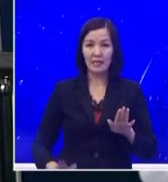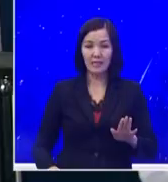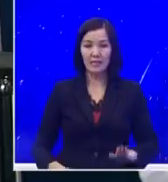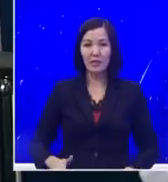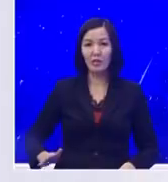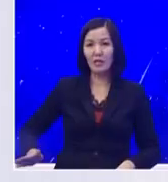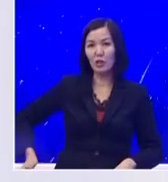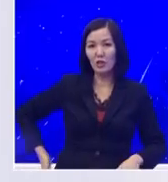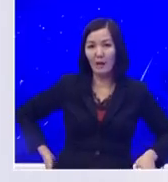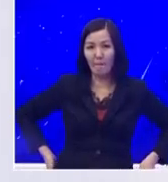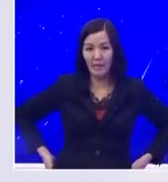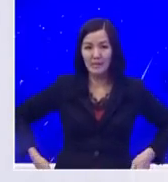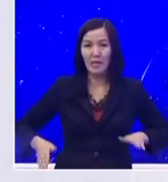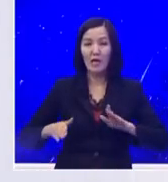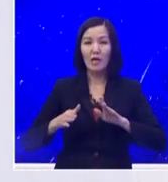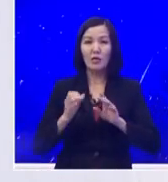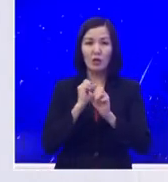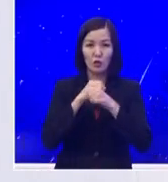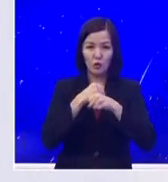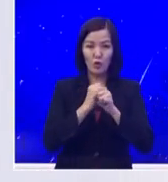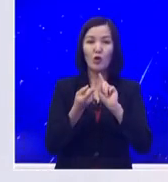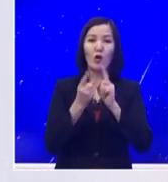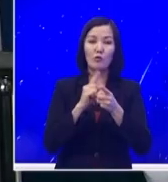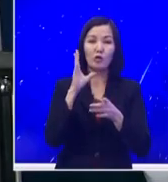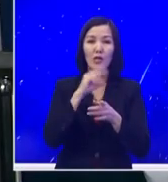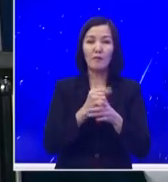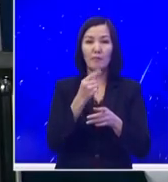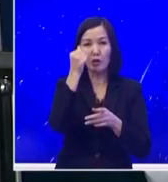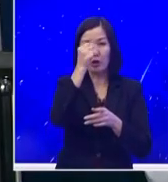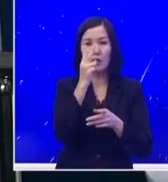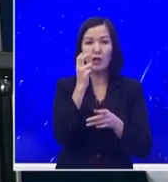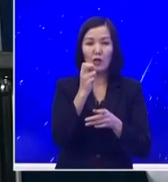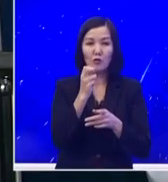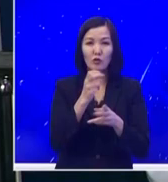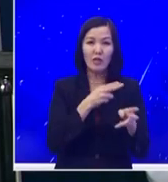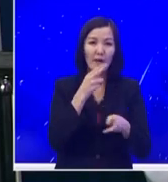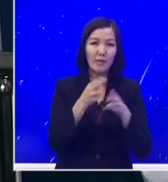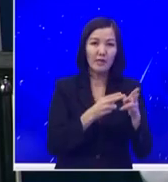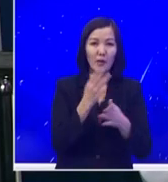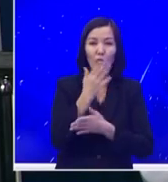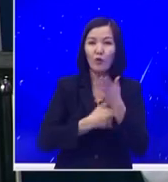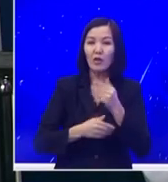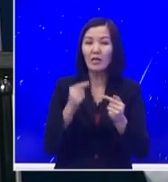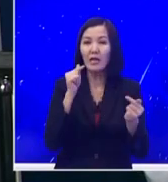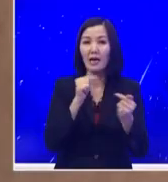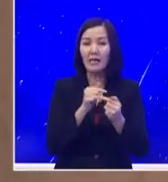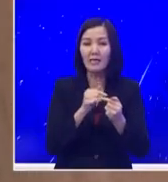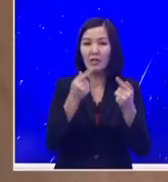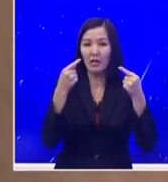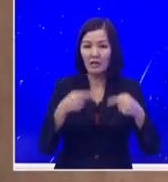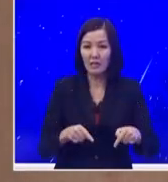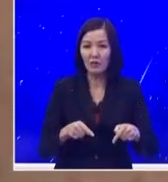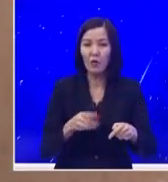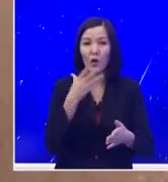буынын ауыстыру операциялары. Жылда 200-ден астам операциялар жасаймыз. Мүгедектікке қарсы жасалатын операция мүгедектікті азайту үшін